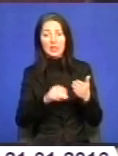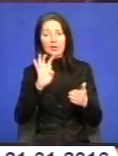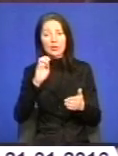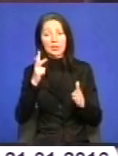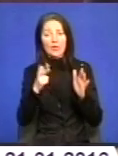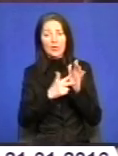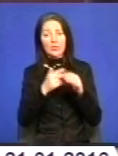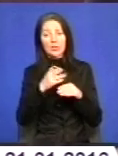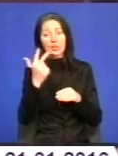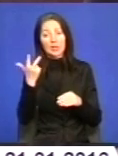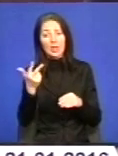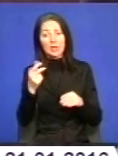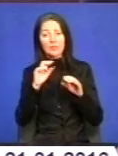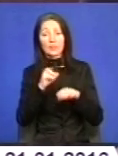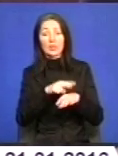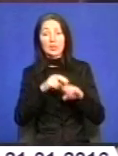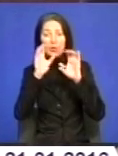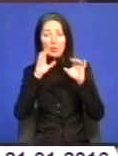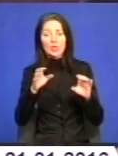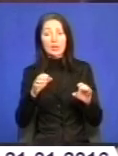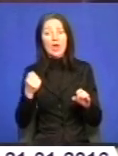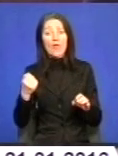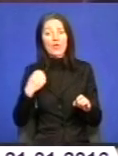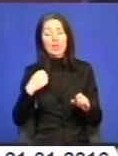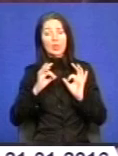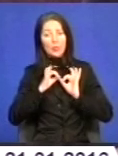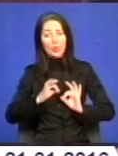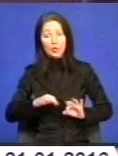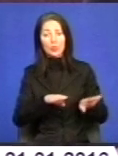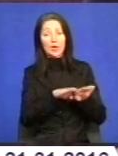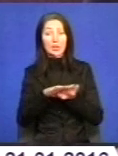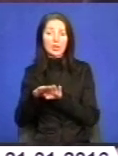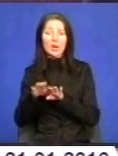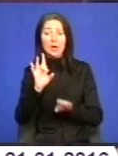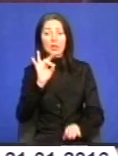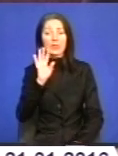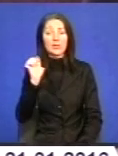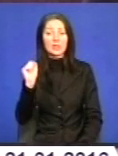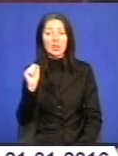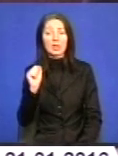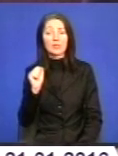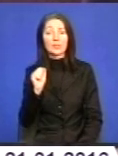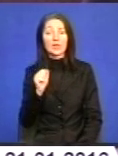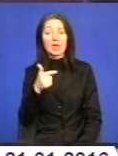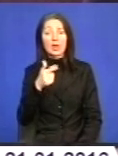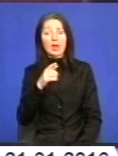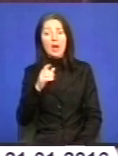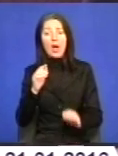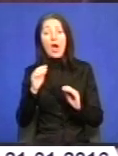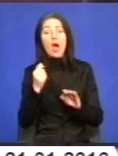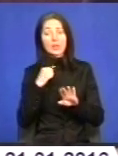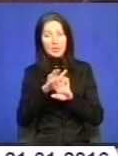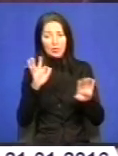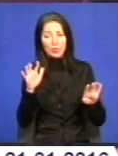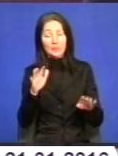408 частиною 3 Кримінального кодексу України воєнною прокуратурою Рівненського гарнізону. Оскільки даний громадянин був